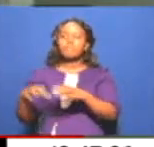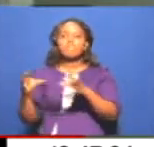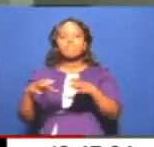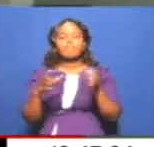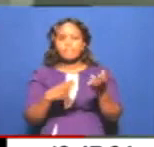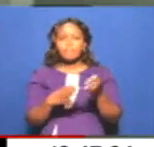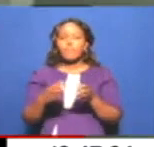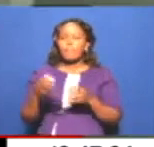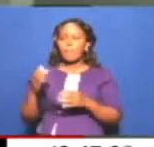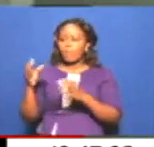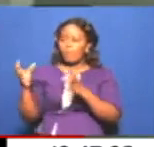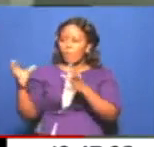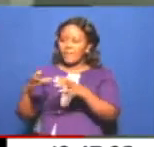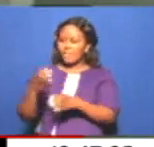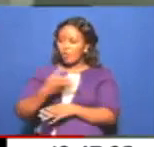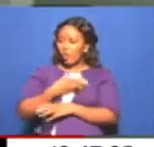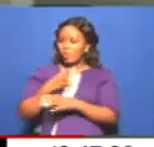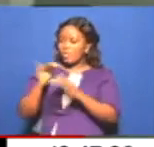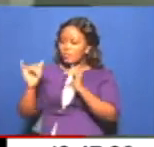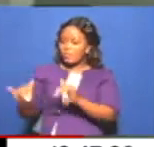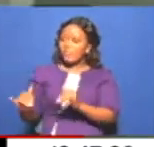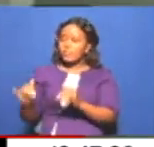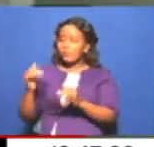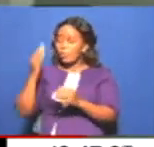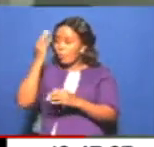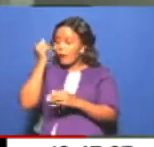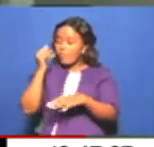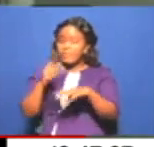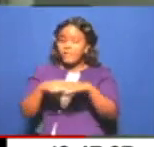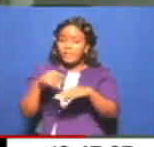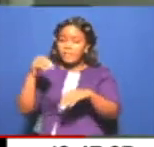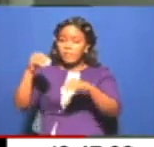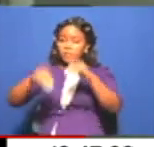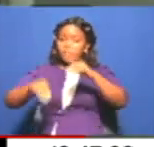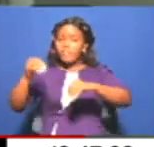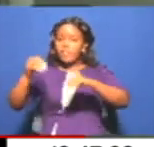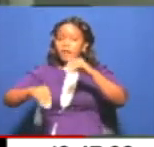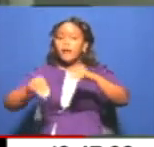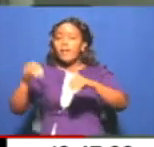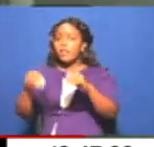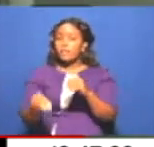yake. Ndiposa hata tukienda kwenye uchaguzi kama kuna mmoja